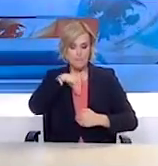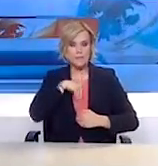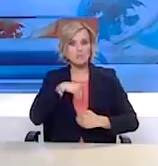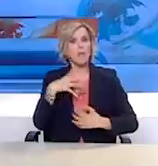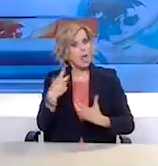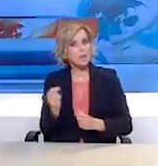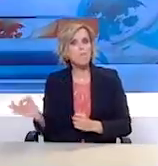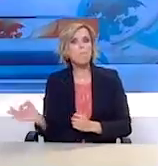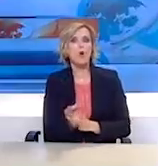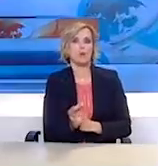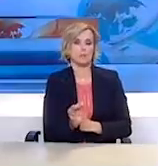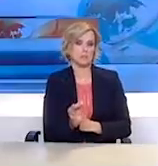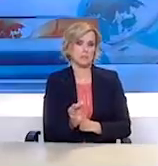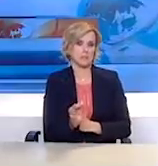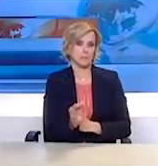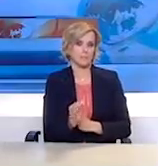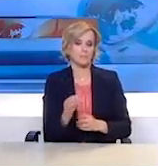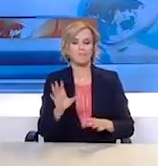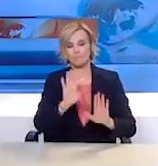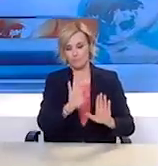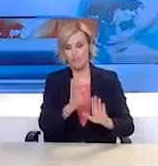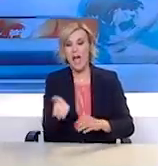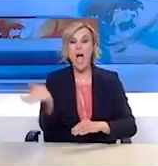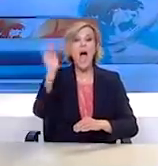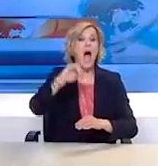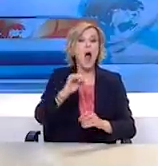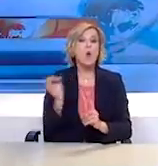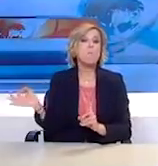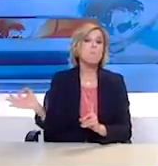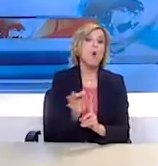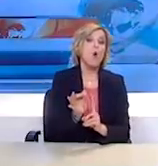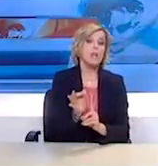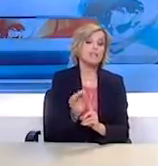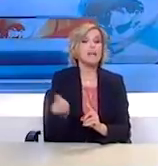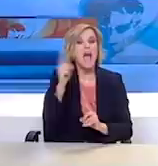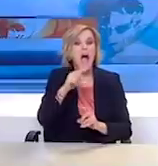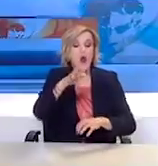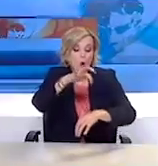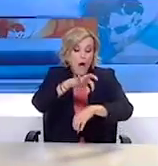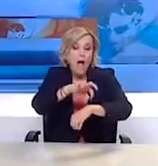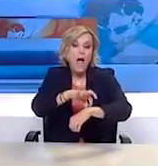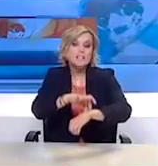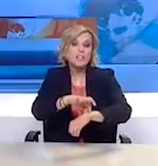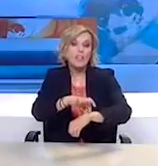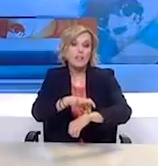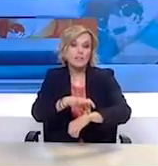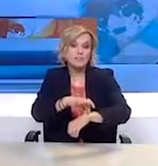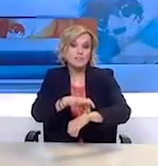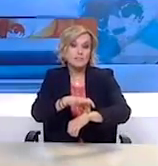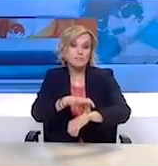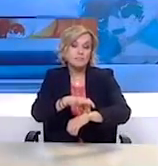ιό. Άλλο η μόλυνση από τον ιό και άλλο η νόσος, ο ασθενής από τον ιό. Τους βαφτίζουμε ασθενείς κρούσματα, αλλά δεν